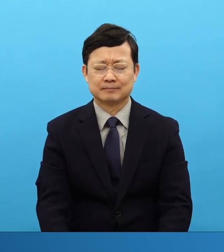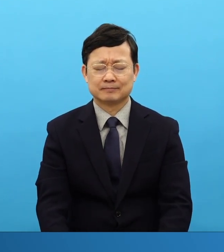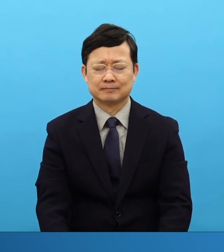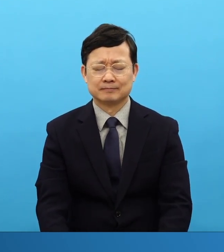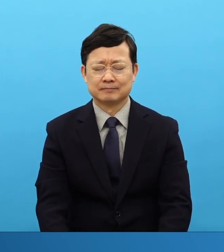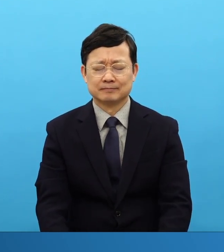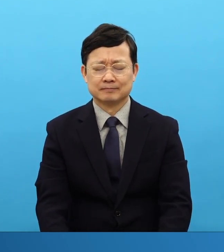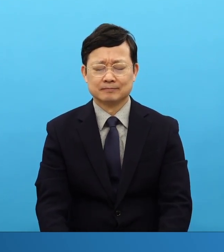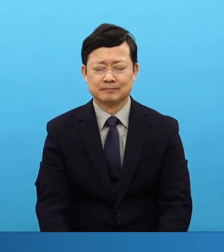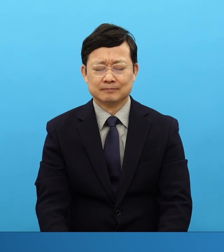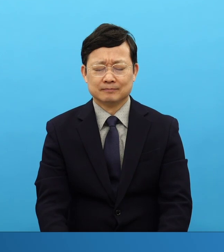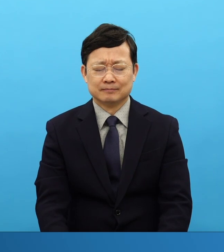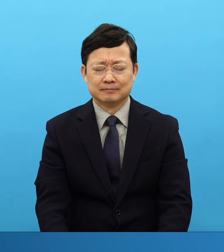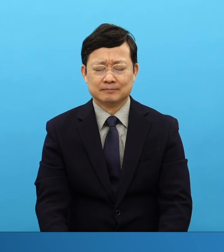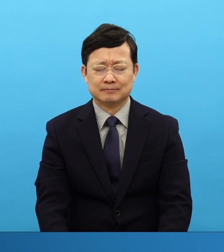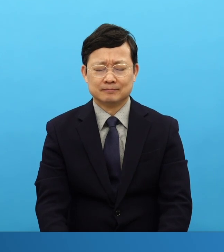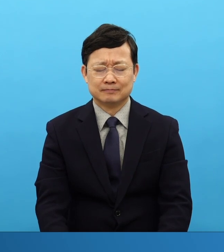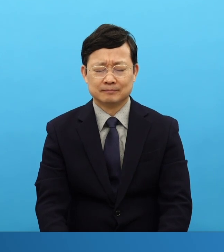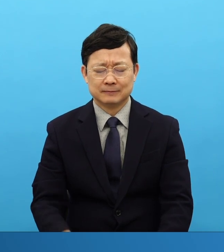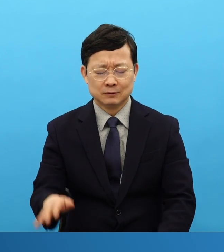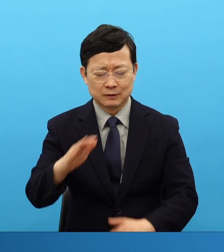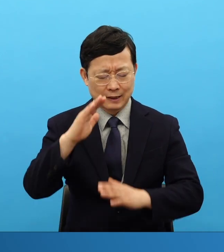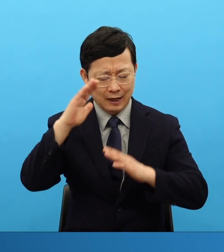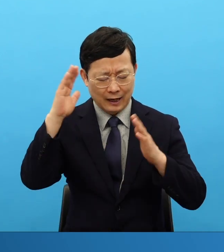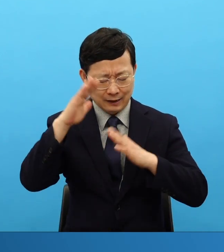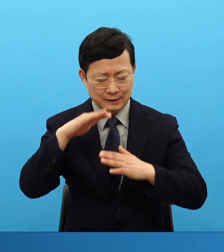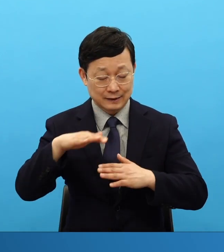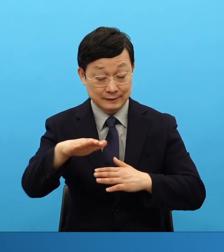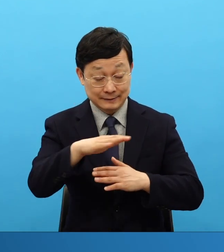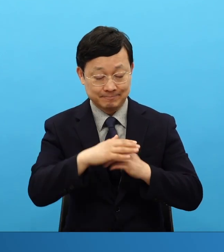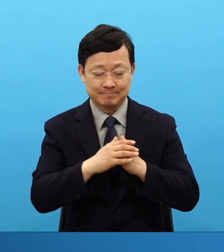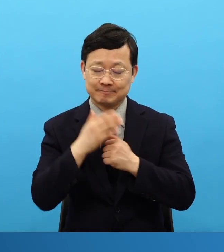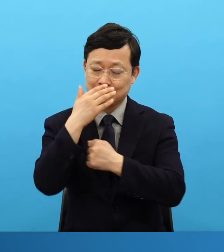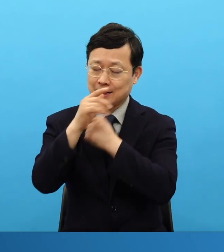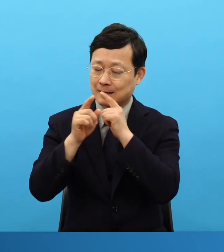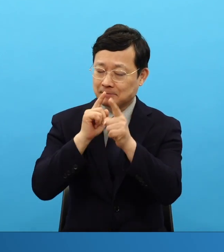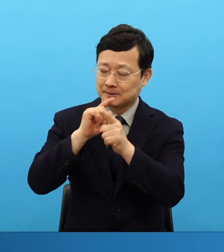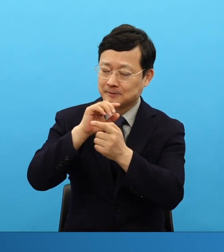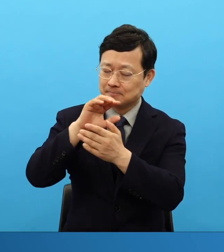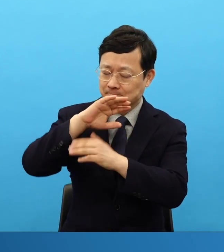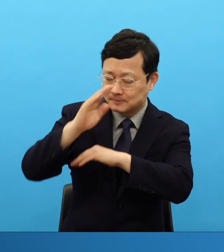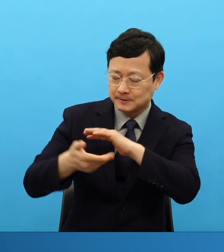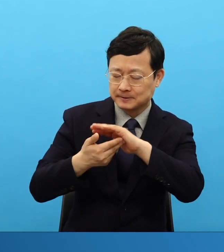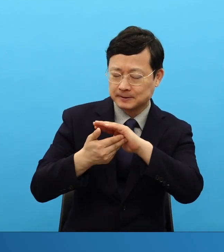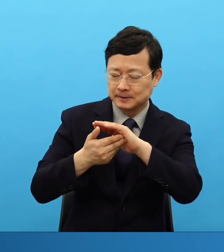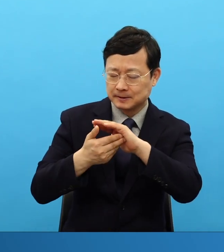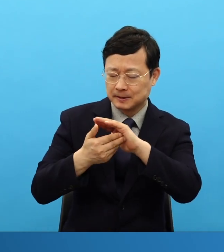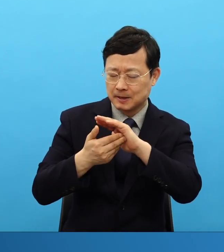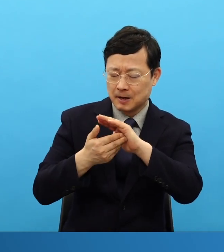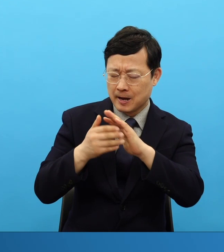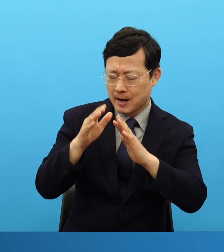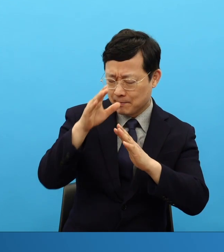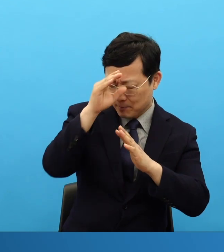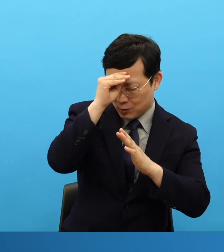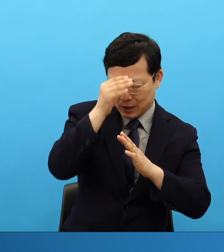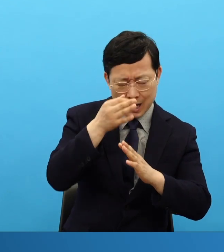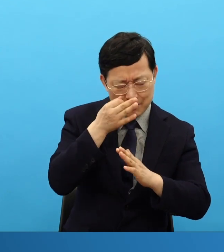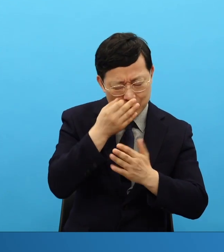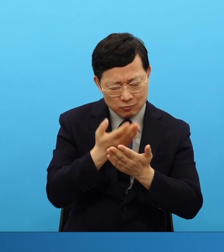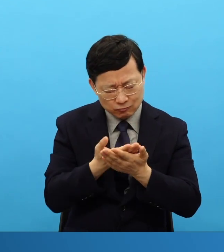미하리인으로서 세워주시옵소서. 우리 신학생들에게 말씀 성취의 모델이 되게 하여